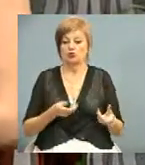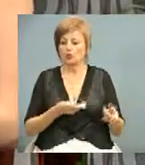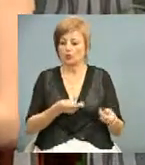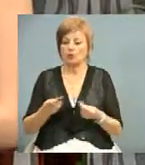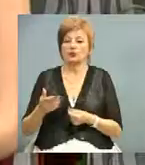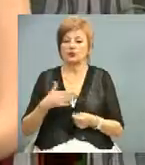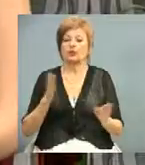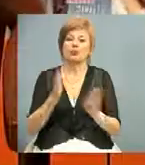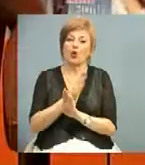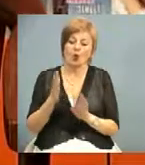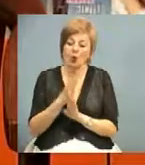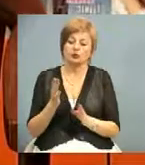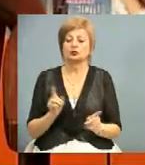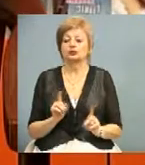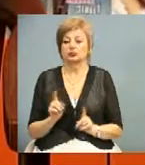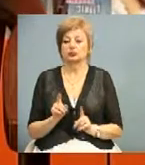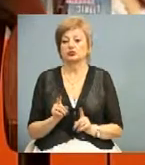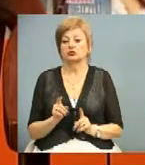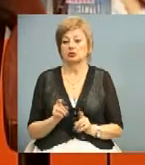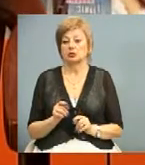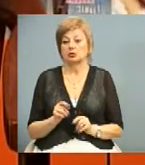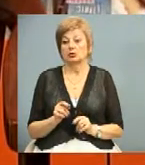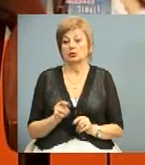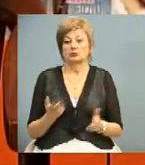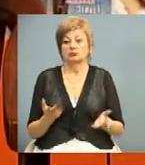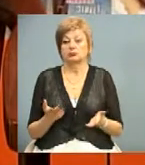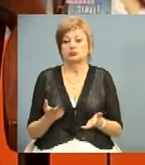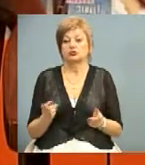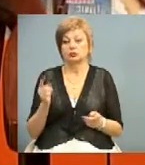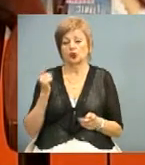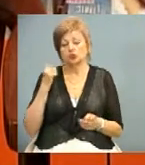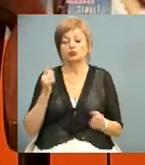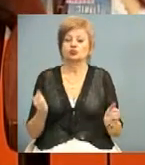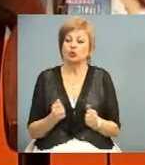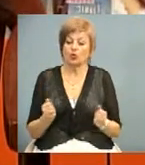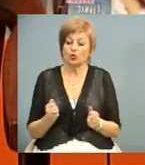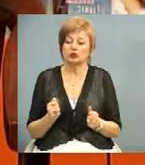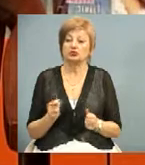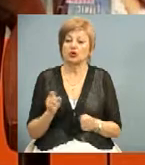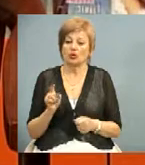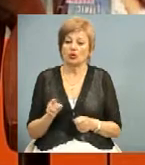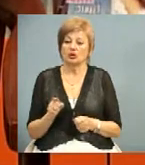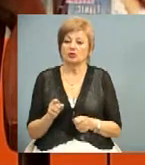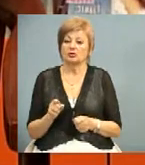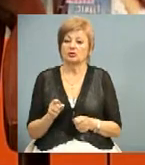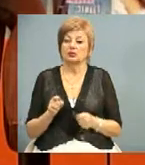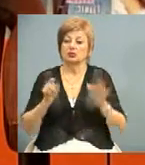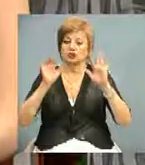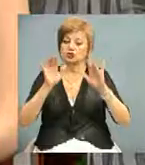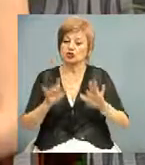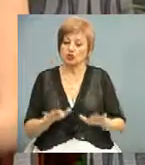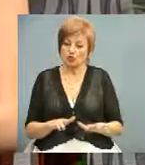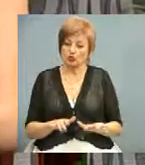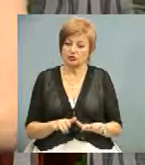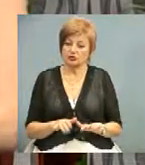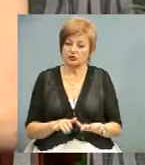нашу погоду, наприклад? Ну, впливати не можуть, але вони появляються через осадки. Так,